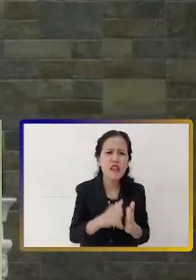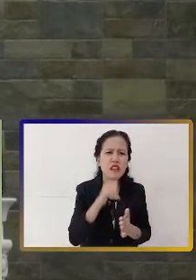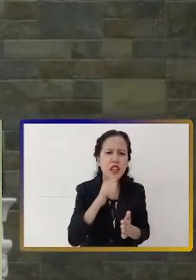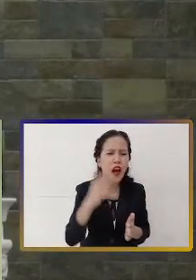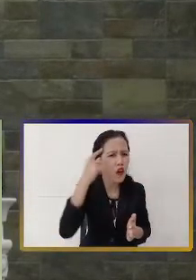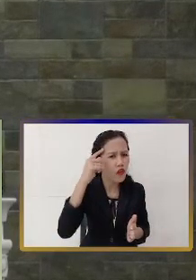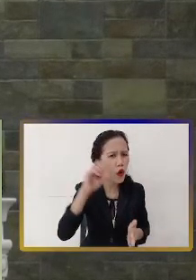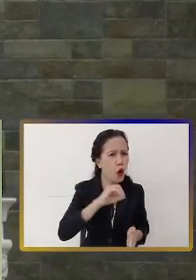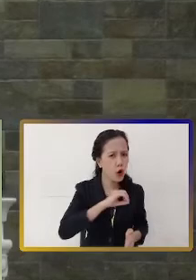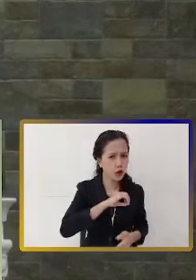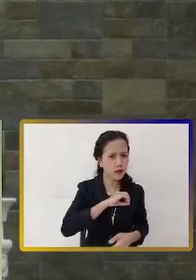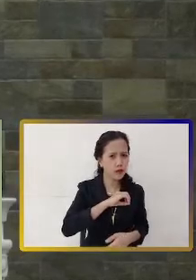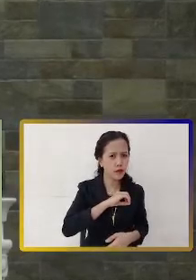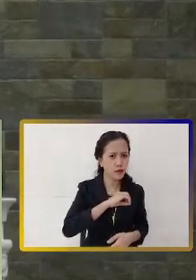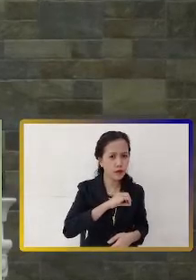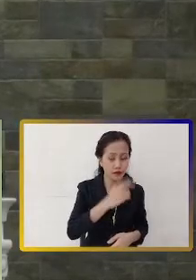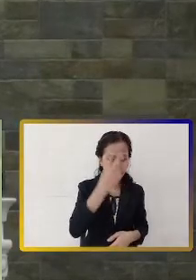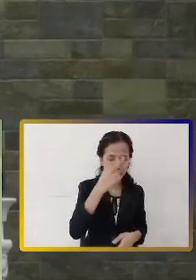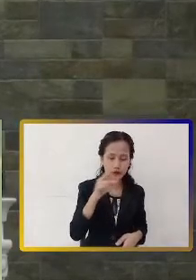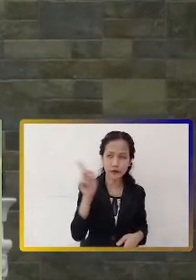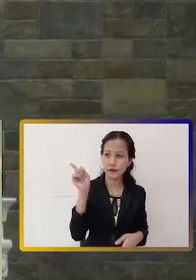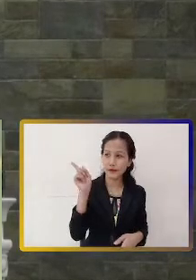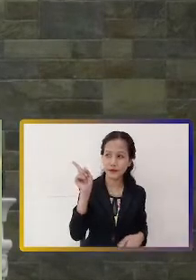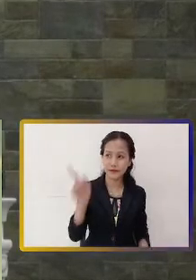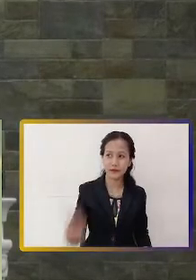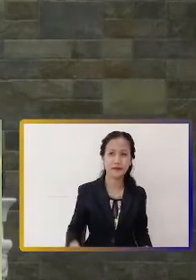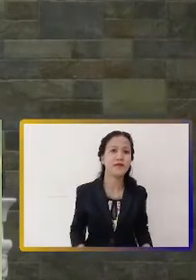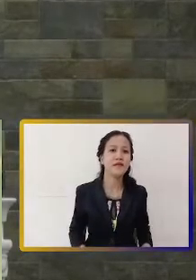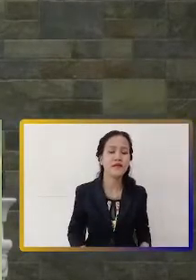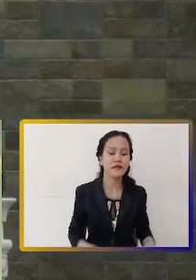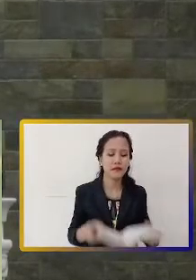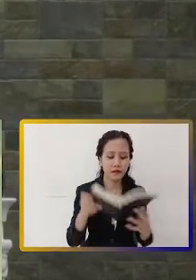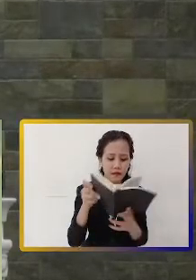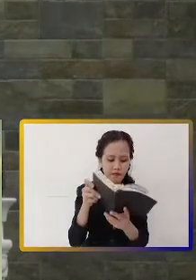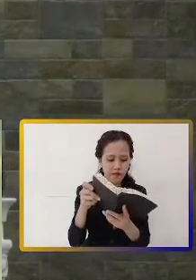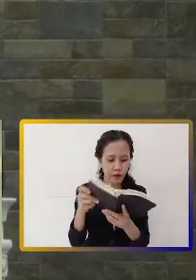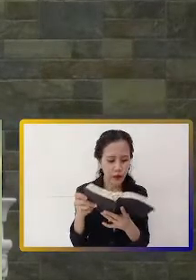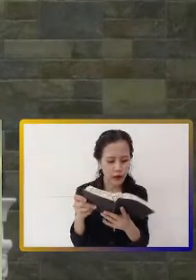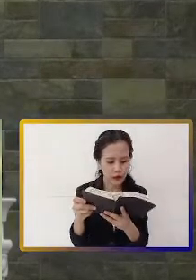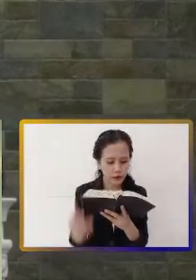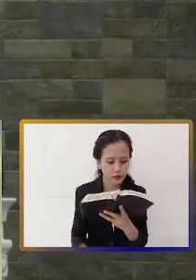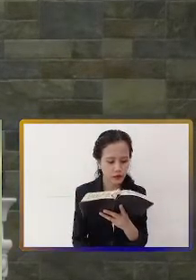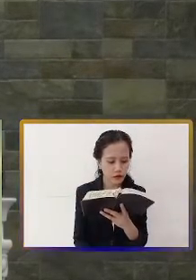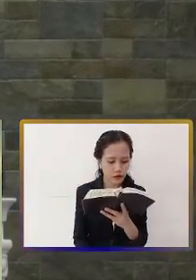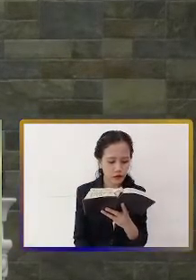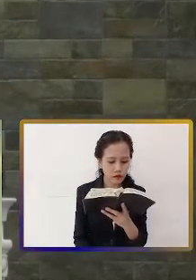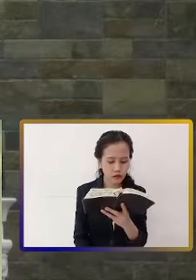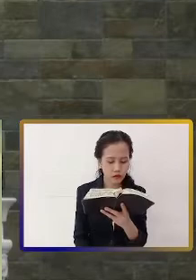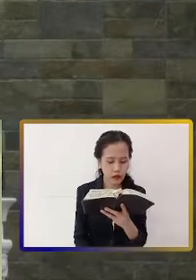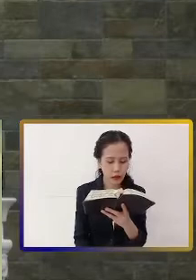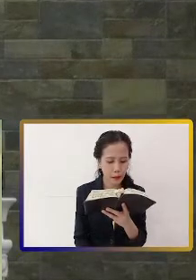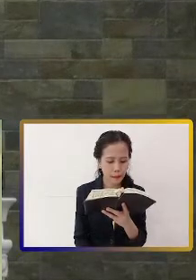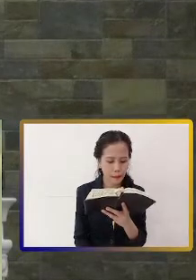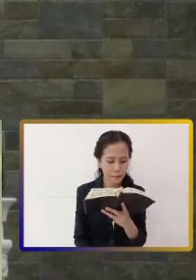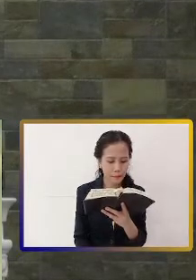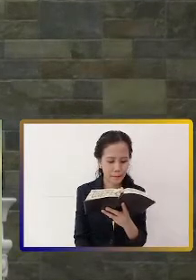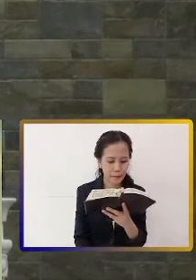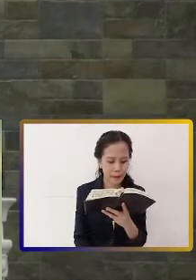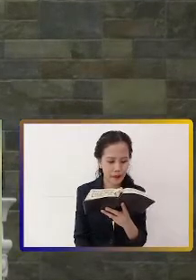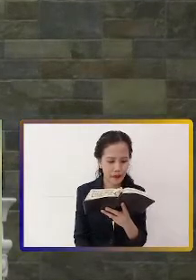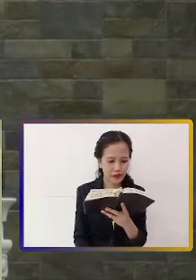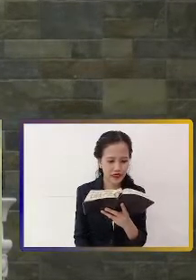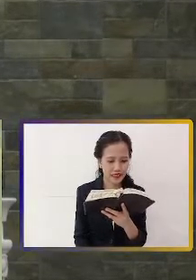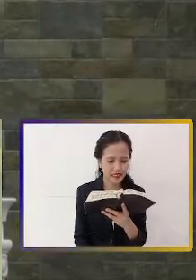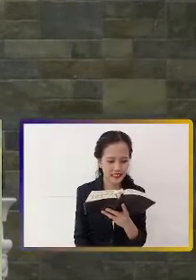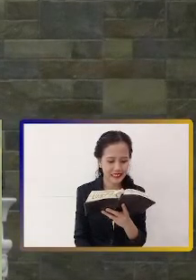hast not asked for thyself long life, neither hast asked riches for thyself. Pambihira na. Let's pause for a